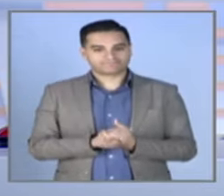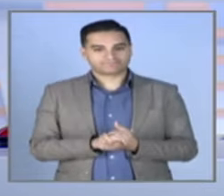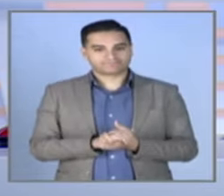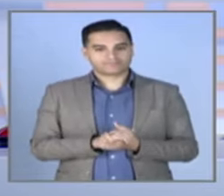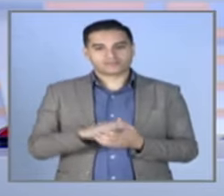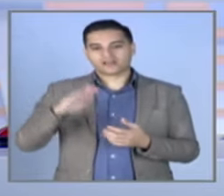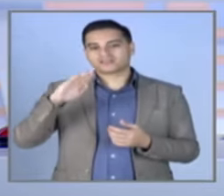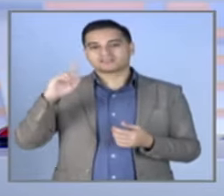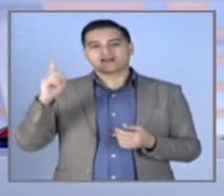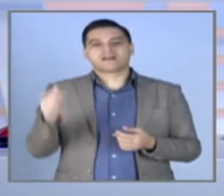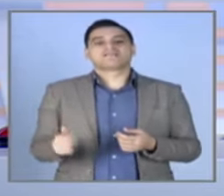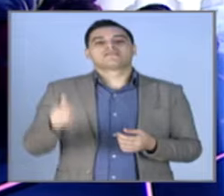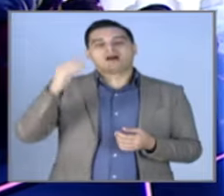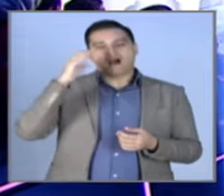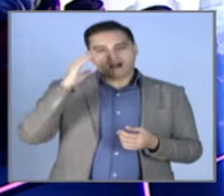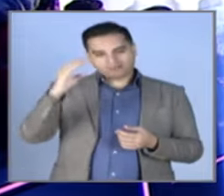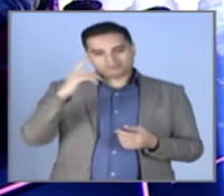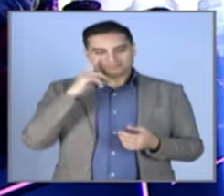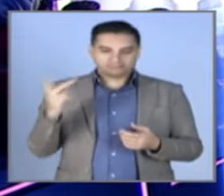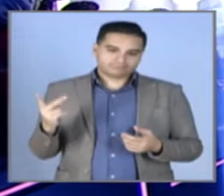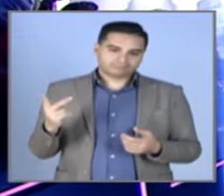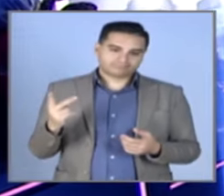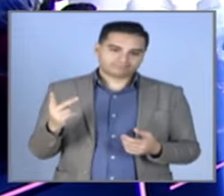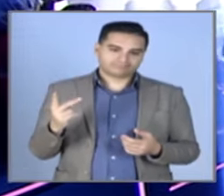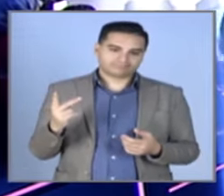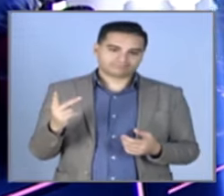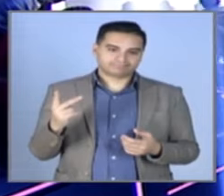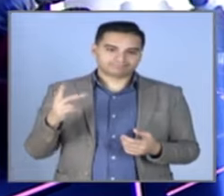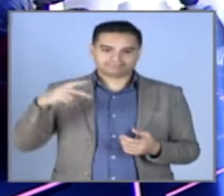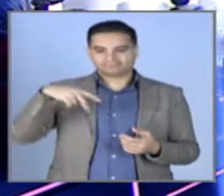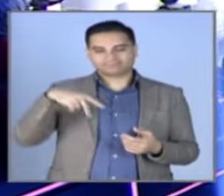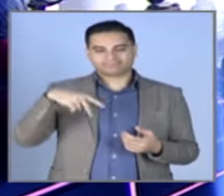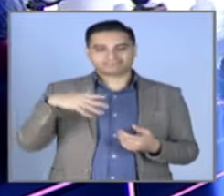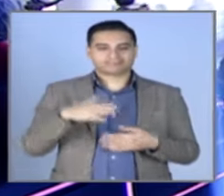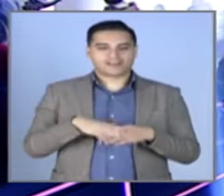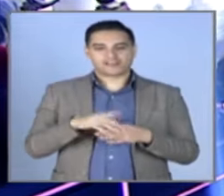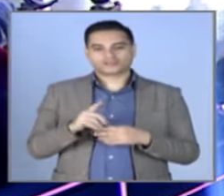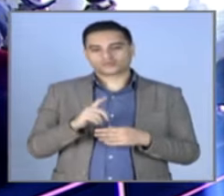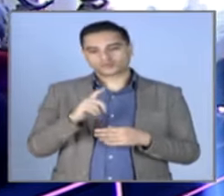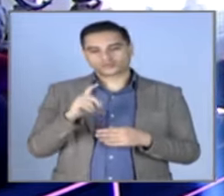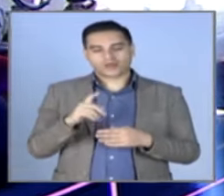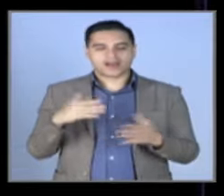سراج يلا يا سراج هنشوف سراج والسؤال